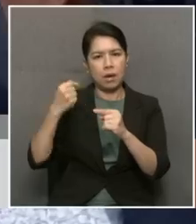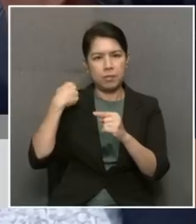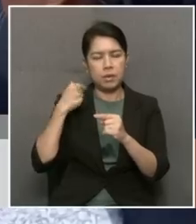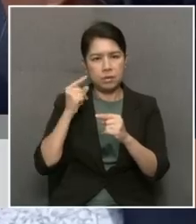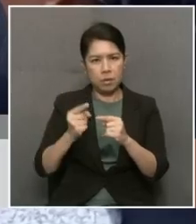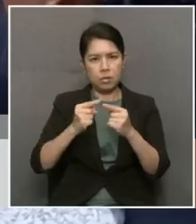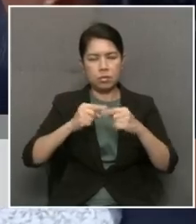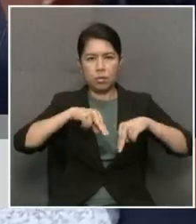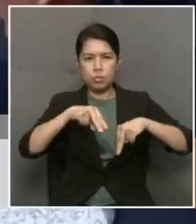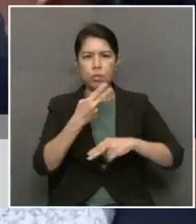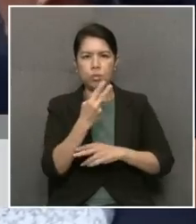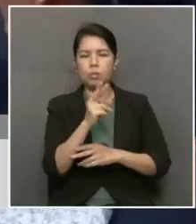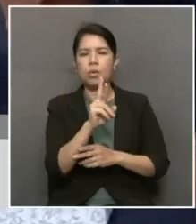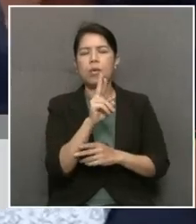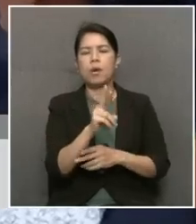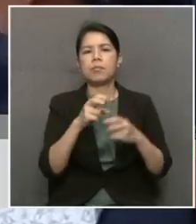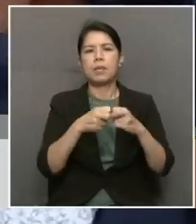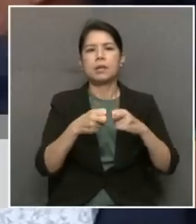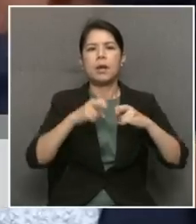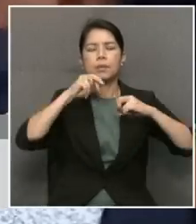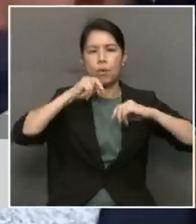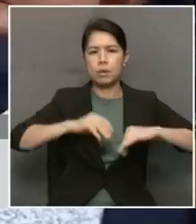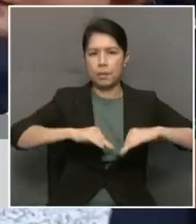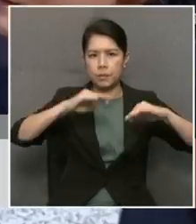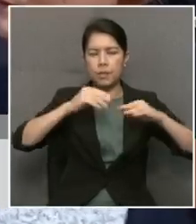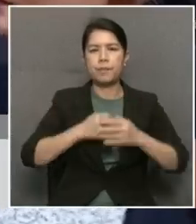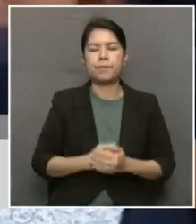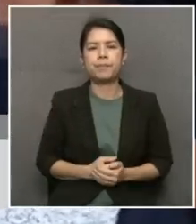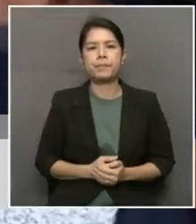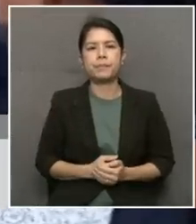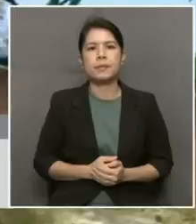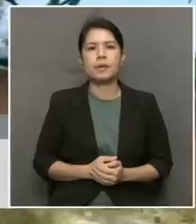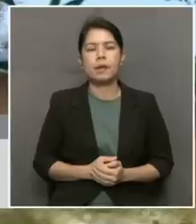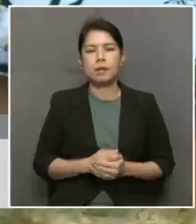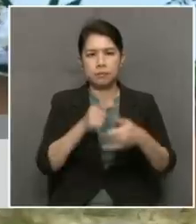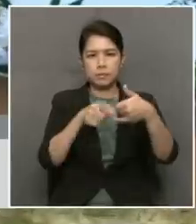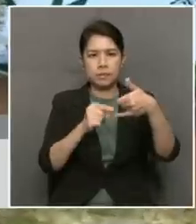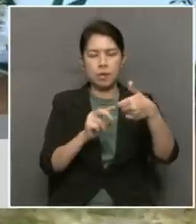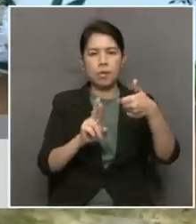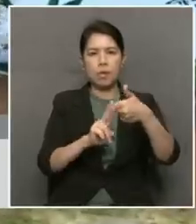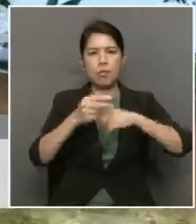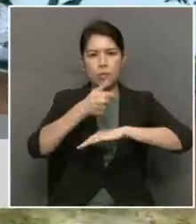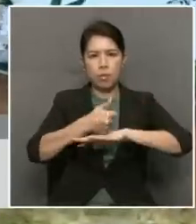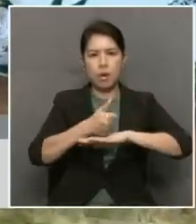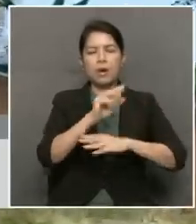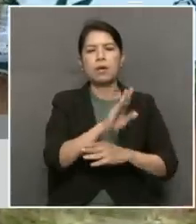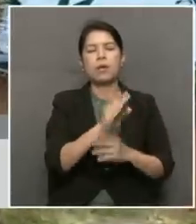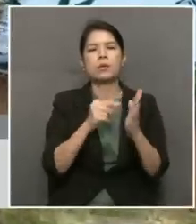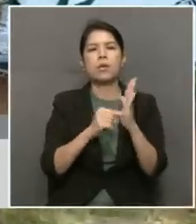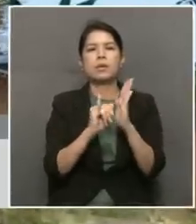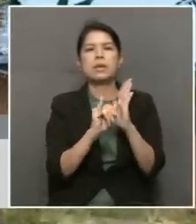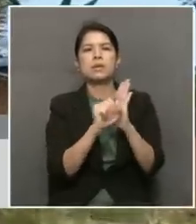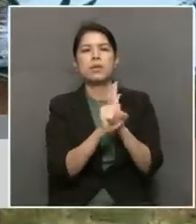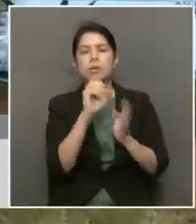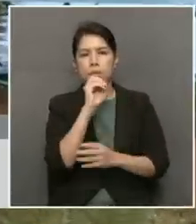สถานการณ์น้ำล้นตลิ่งตลอดเวลาครับนายสุวัฒน์เข็มเพชรรองผู้ว่าราชการจังหวัดยโสธรท่านบอกว่าให้ทุก